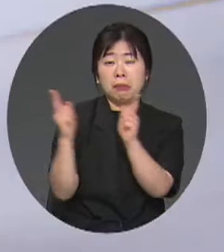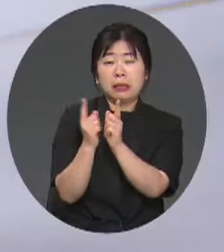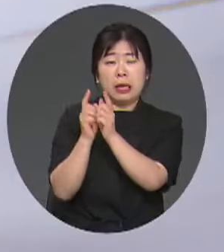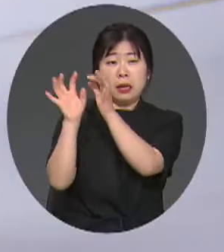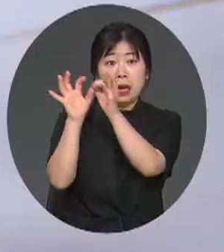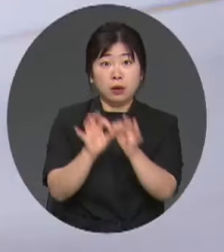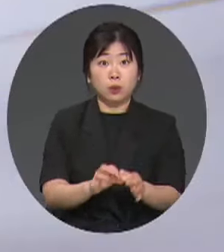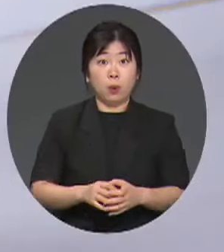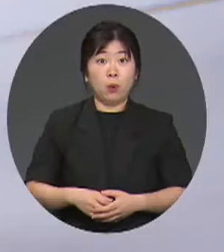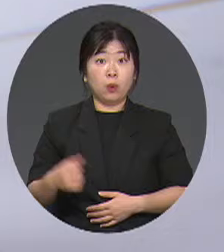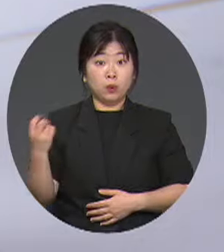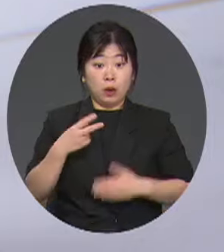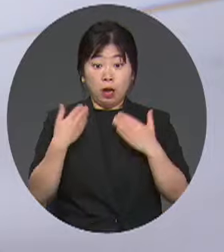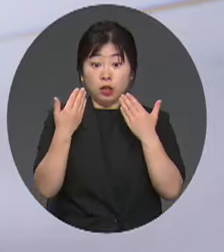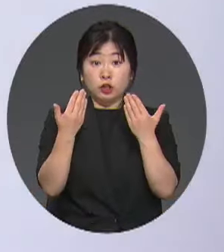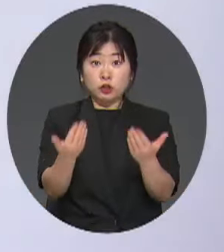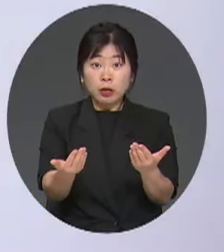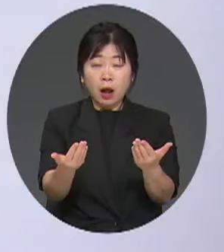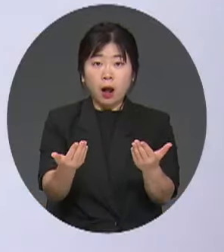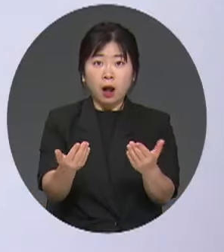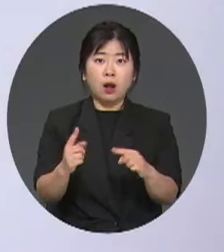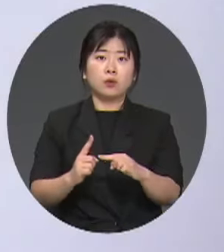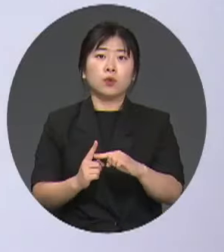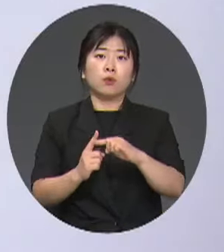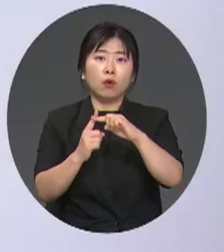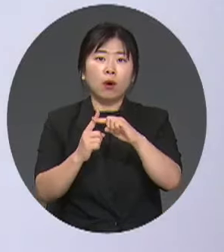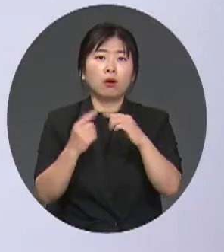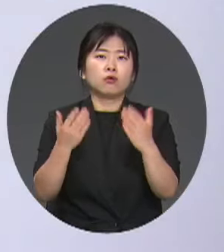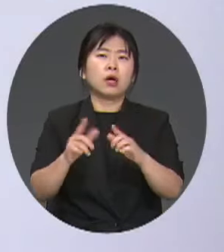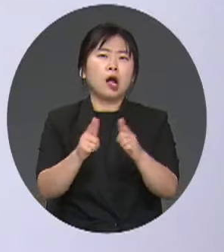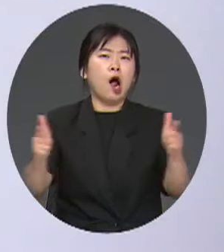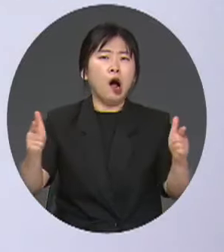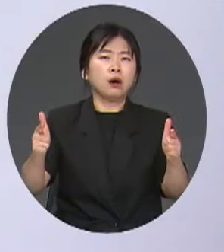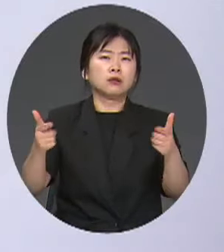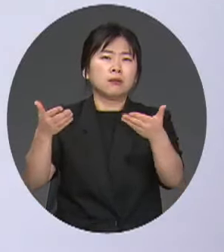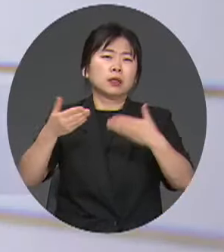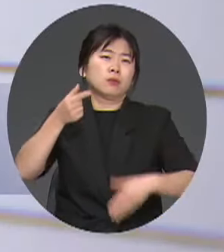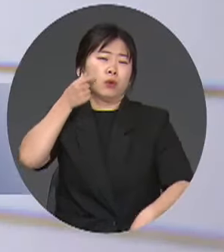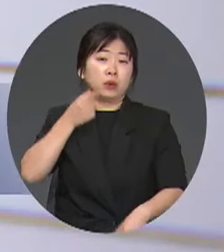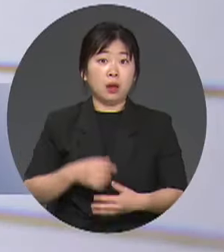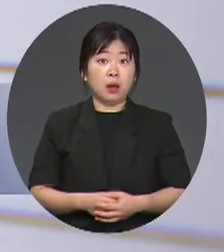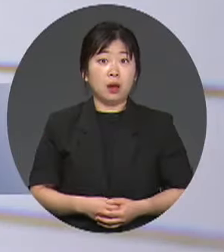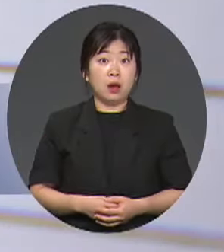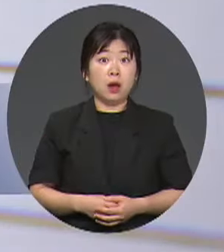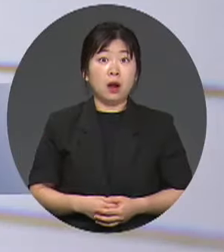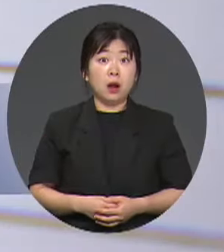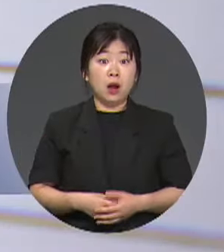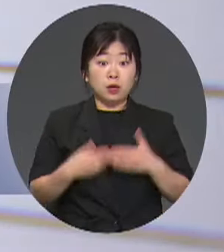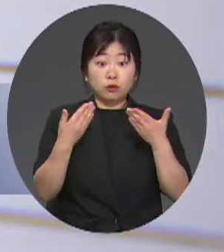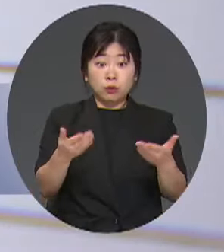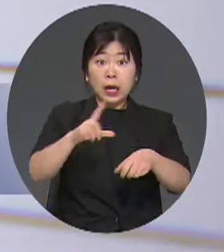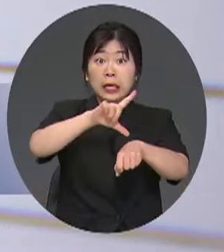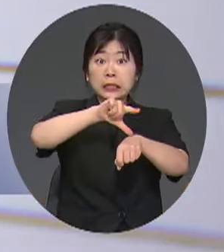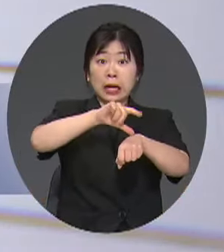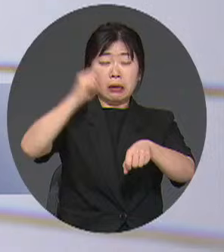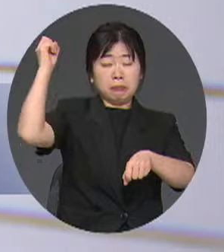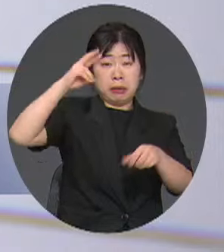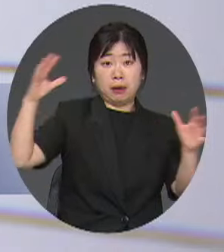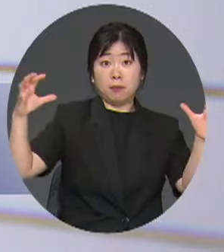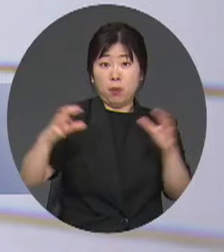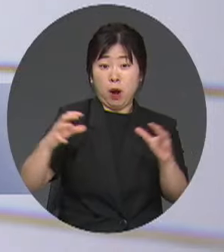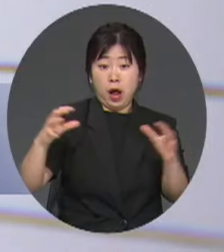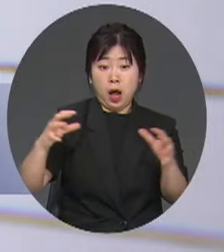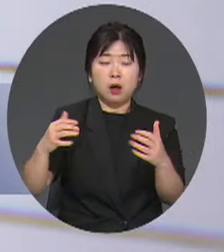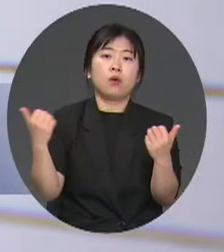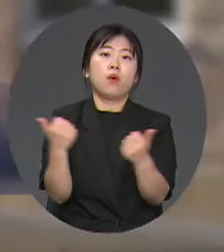휴게 시간도 보장받지 못하는 등 불합리했다는 겁니다. 무급휴게 시간에도 회의를 해야 된다. 이렇게 이야기를